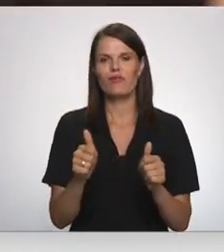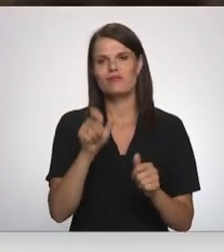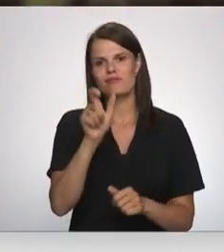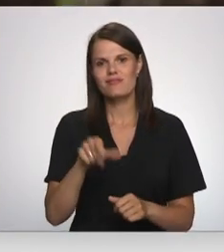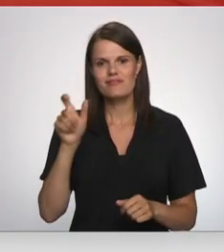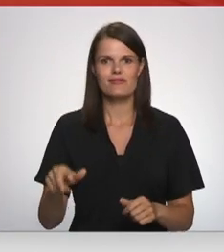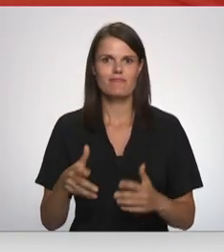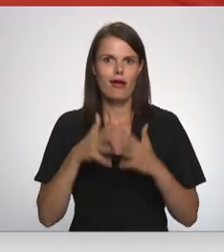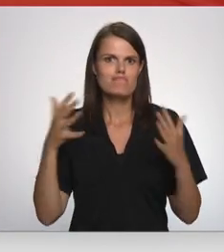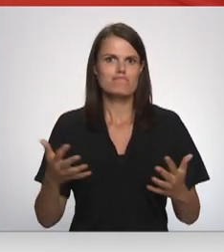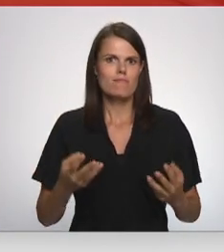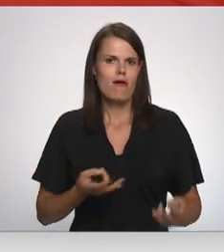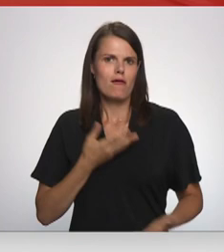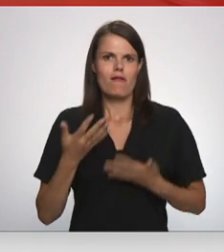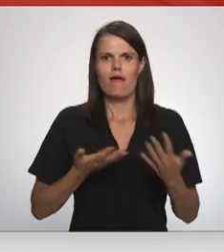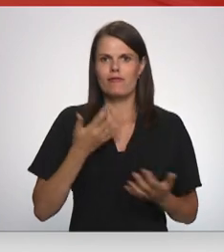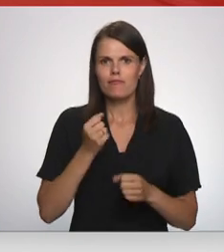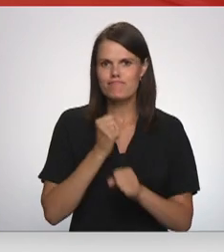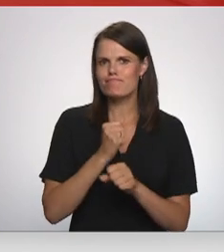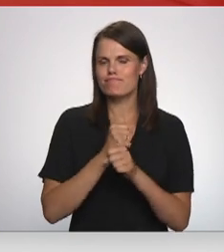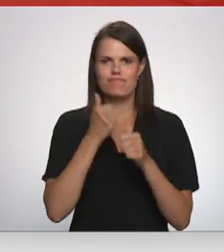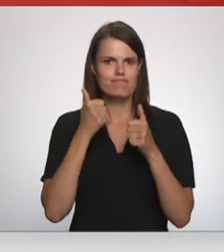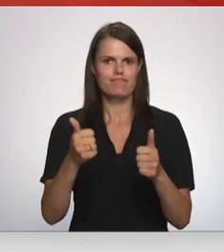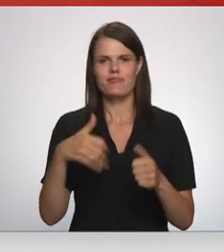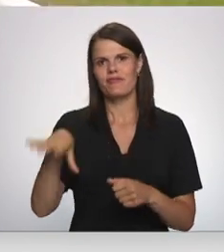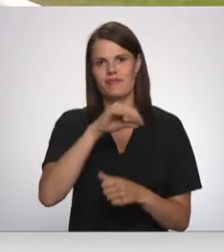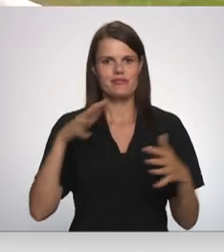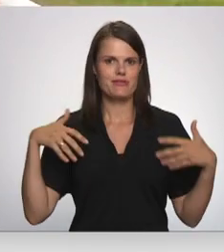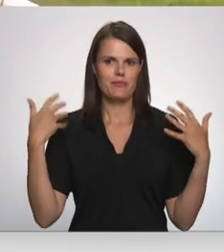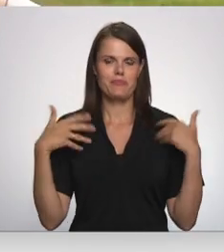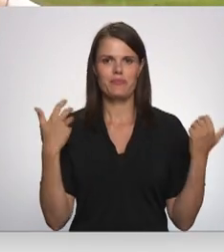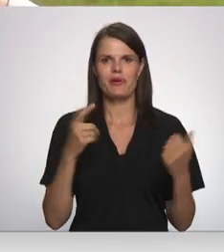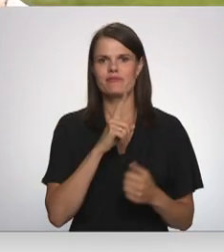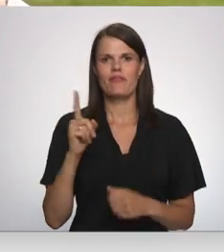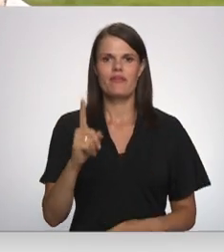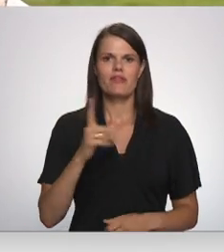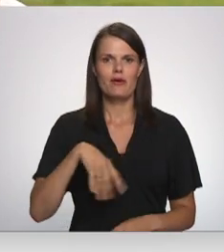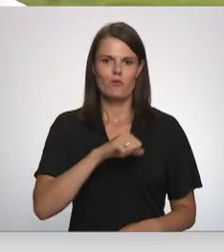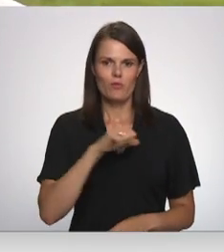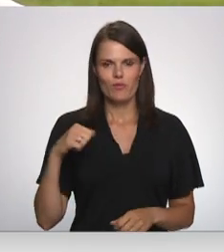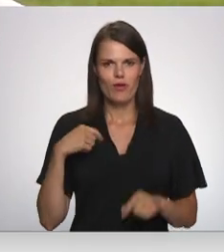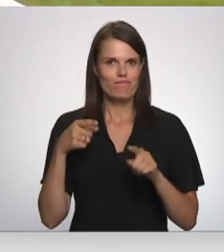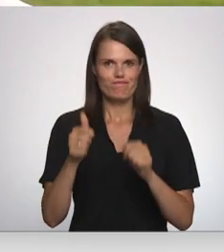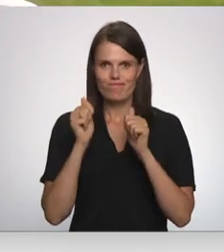cilvēki tik apņēmības pilni kaut ko tādu izdarīt. Tas ir priecāja visus, ne jau tikai mūsu pašus. Tā, ka tas ir,